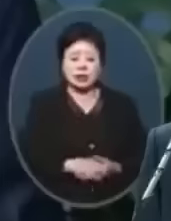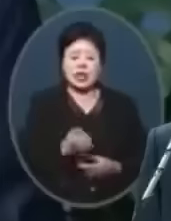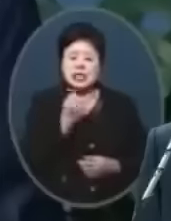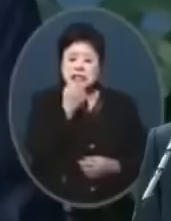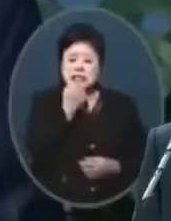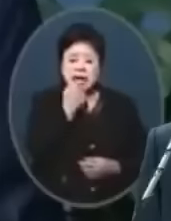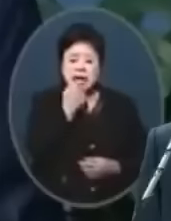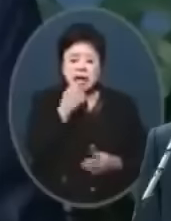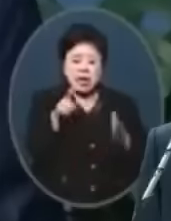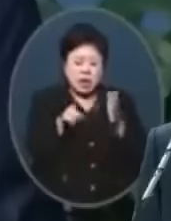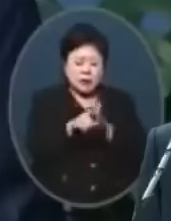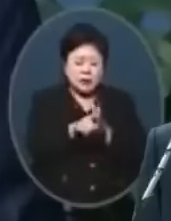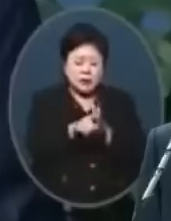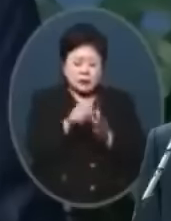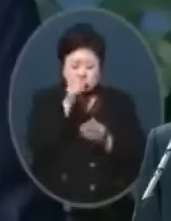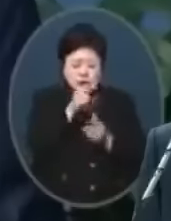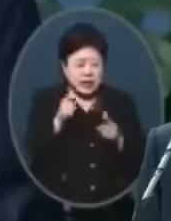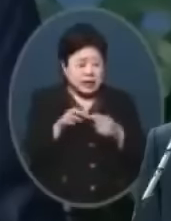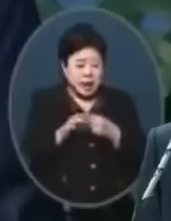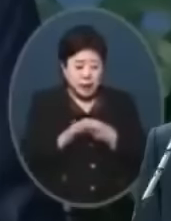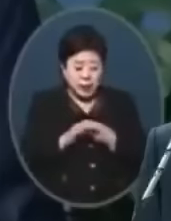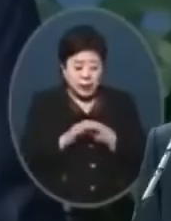이삭이 신앙이 돈독하지 않았었으면